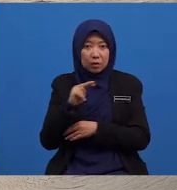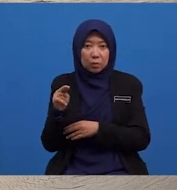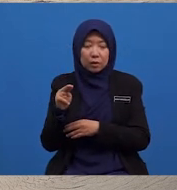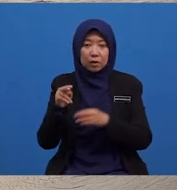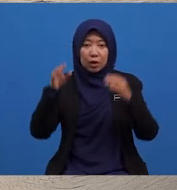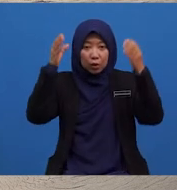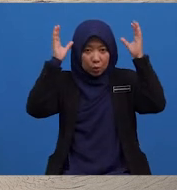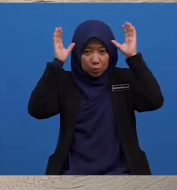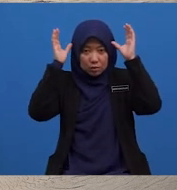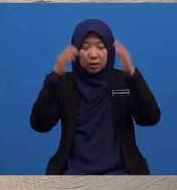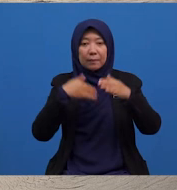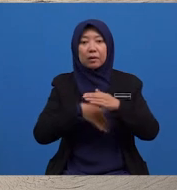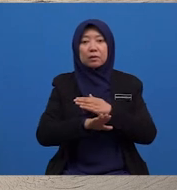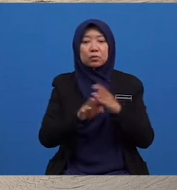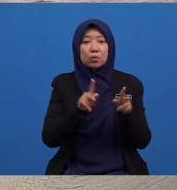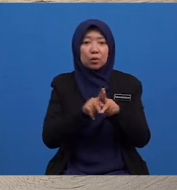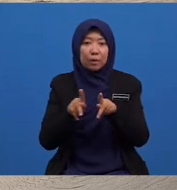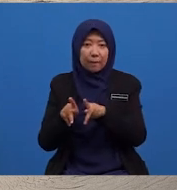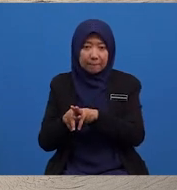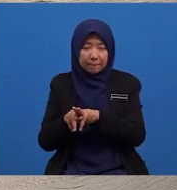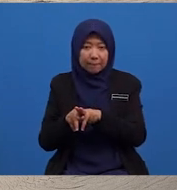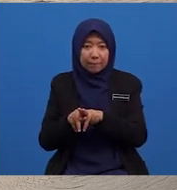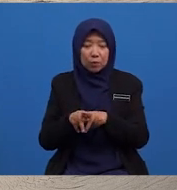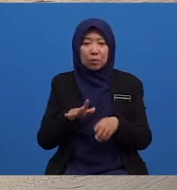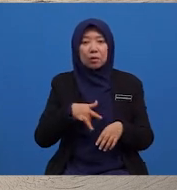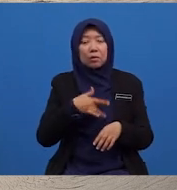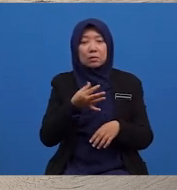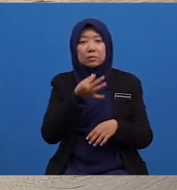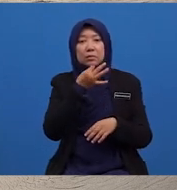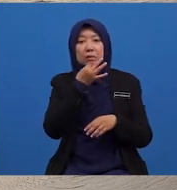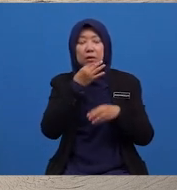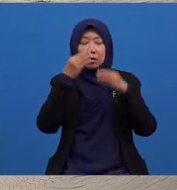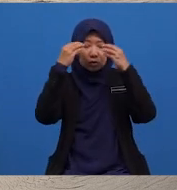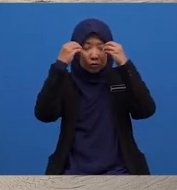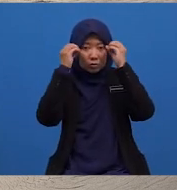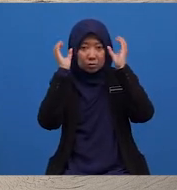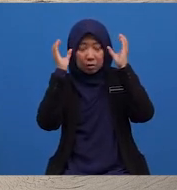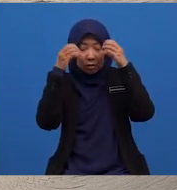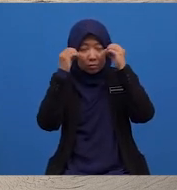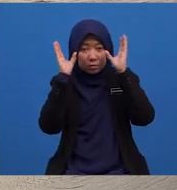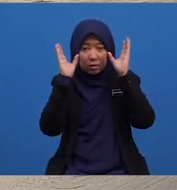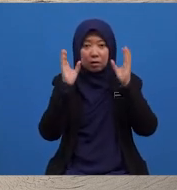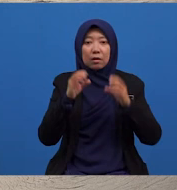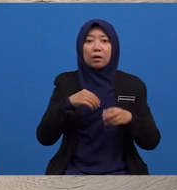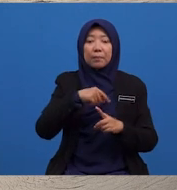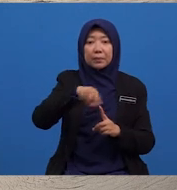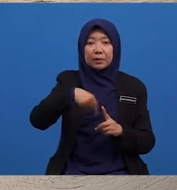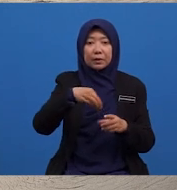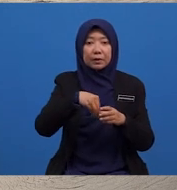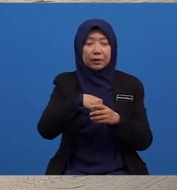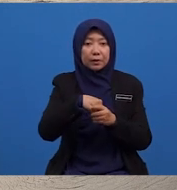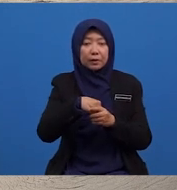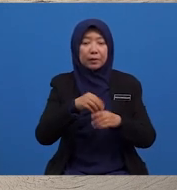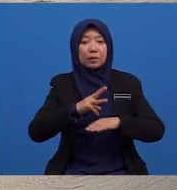masuk kampung. Maksudnya ialah berasa hairan dan tercengang-cengang apabila berada di kawasan